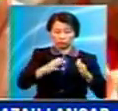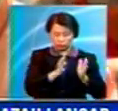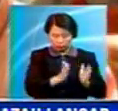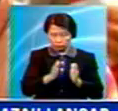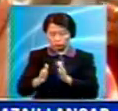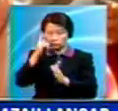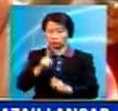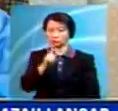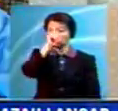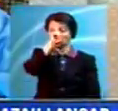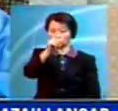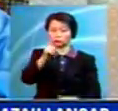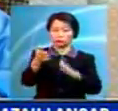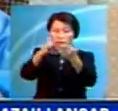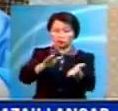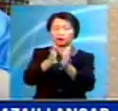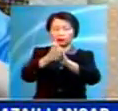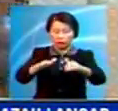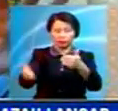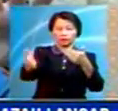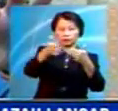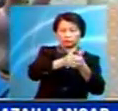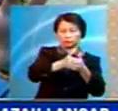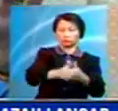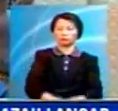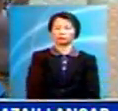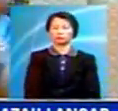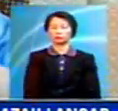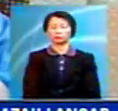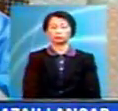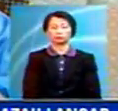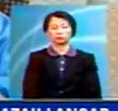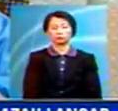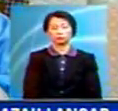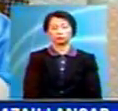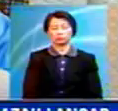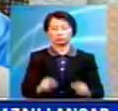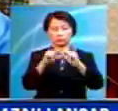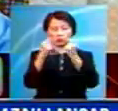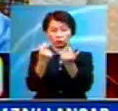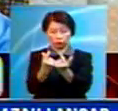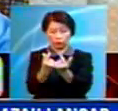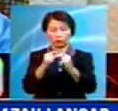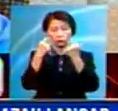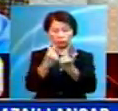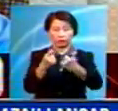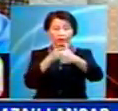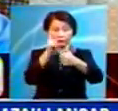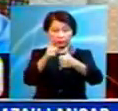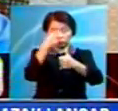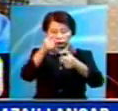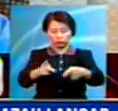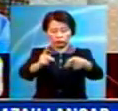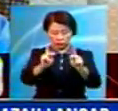diatur untuk memastikan jenazah selamat sampai. Kumpulannya. Satu, untuk disemadikan